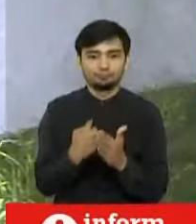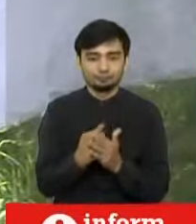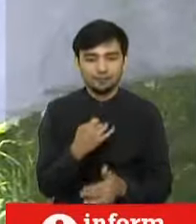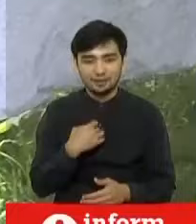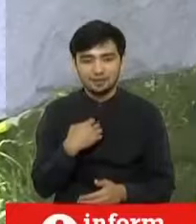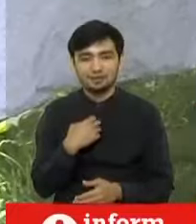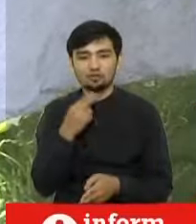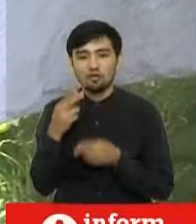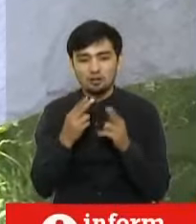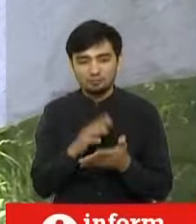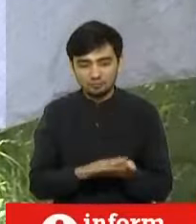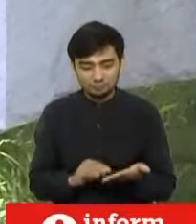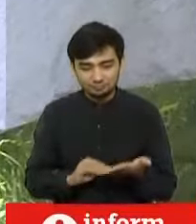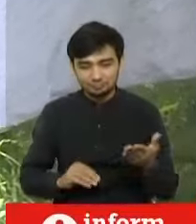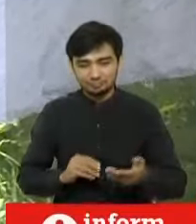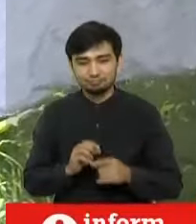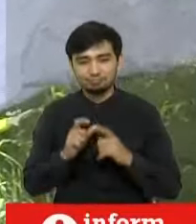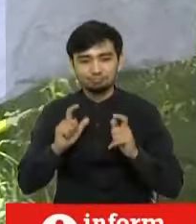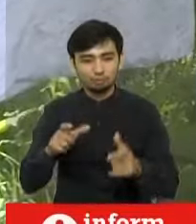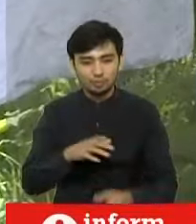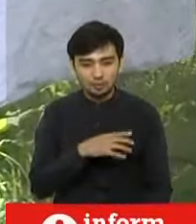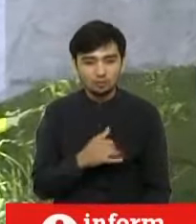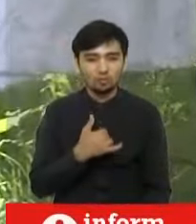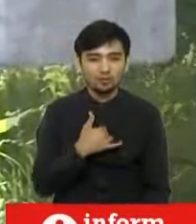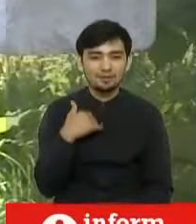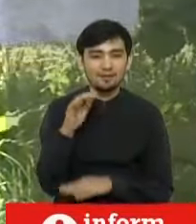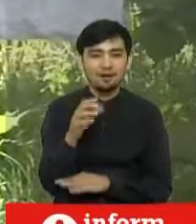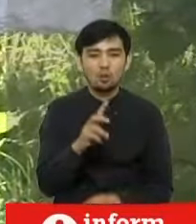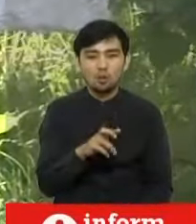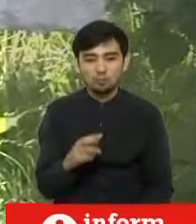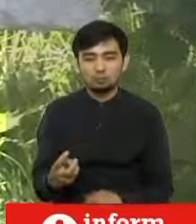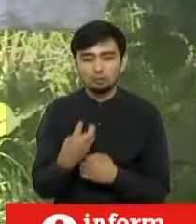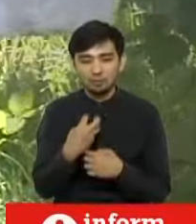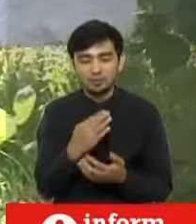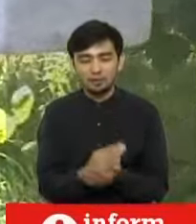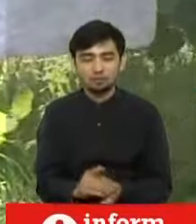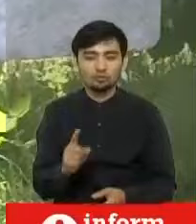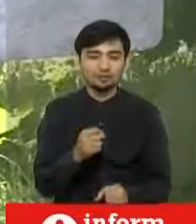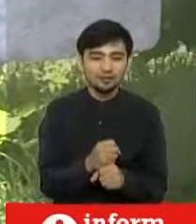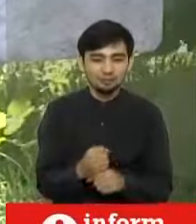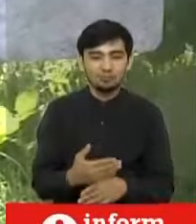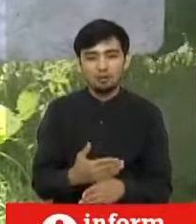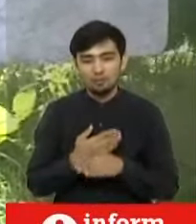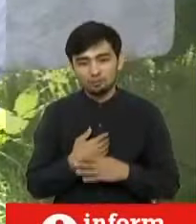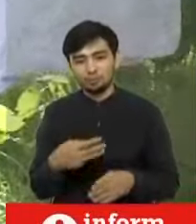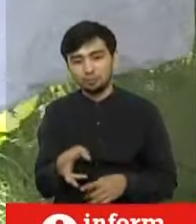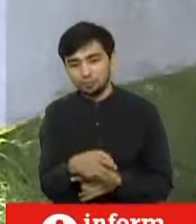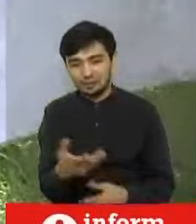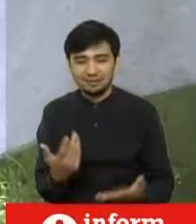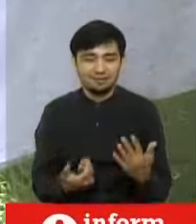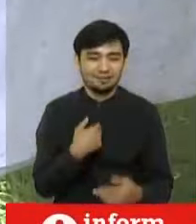Обращались, писали, что у нас нас одолели древесные клопы. Что-нибудь сделайте, сделайте опыление хотя бы. Но